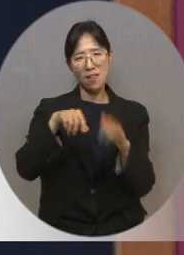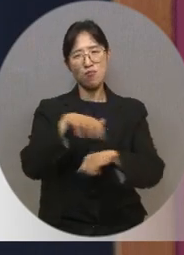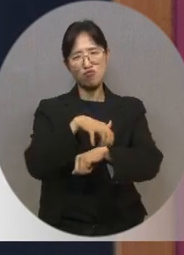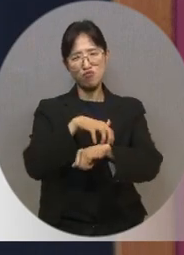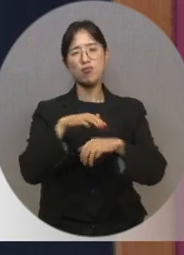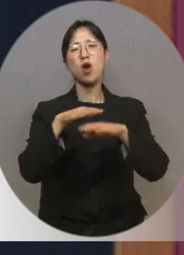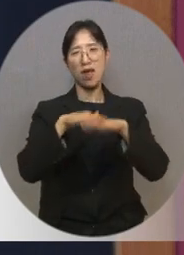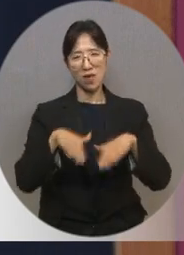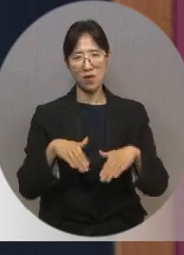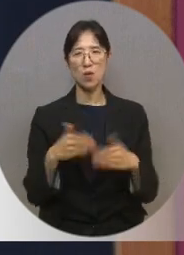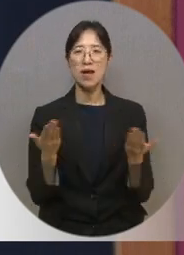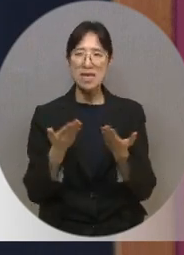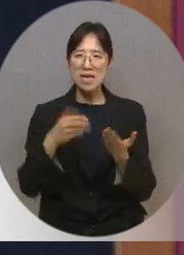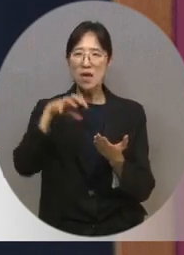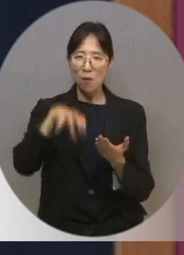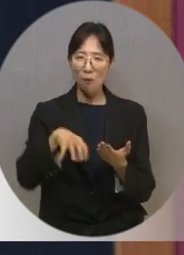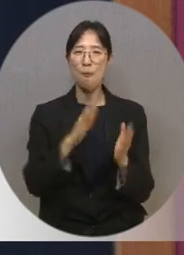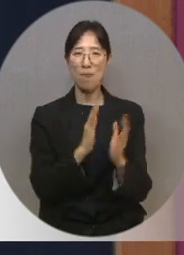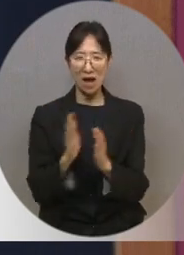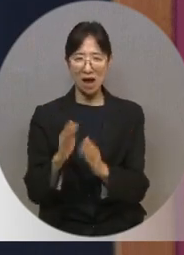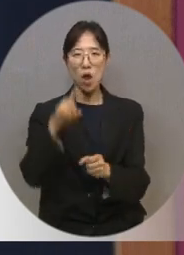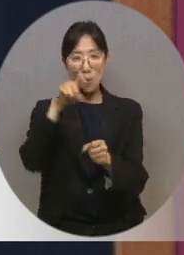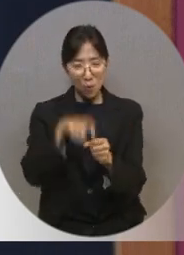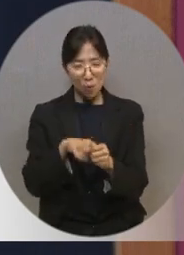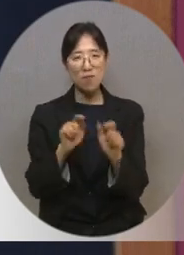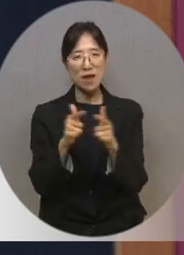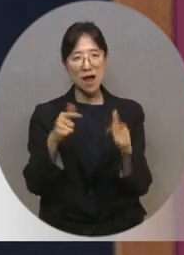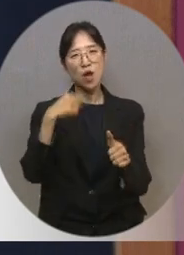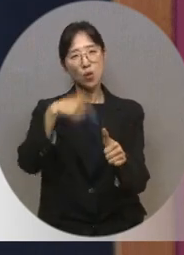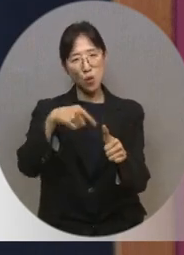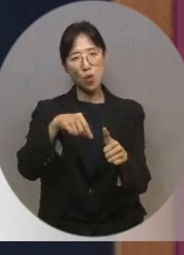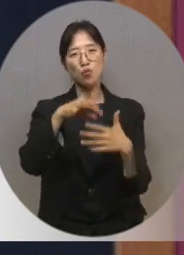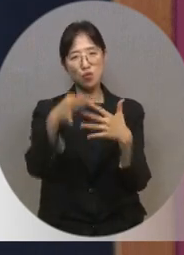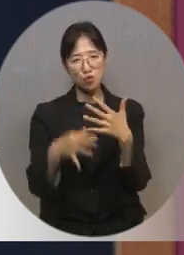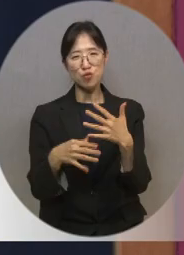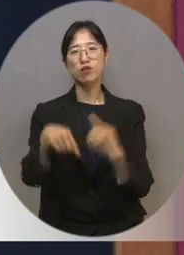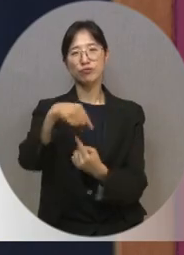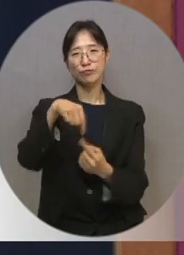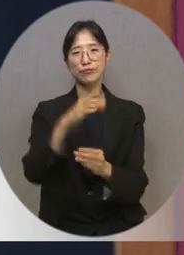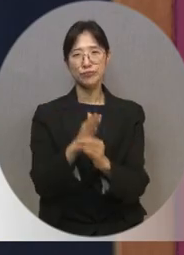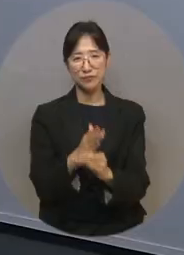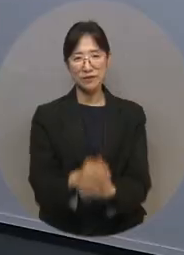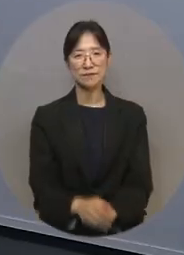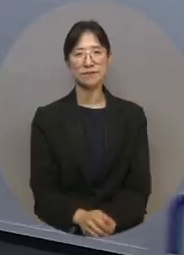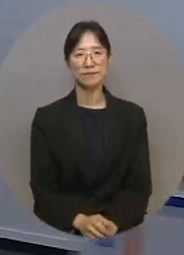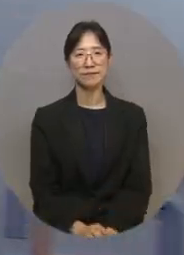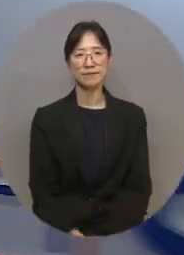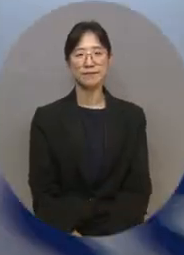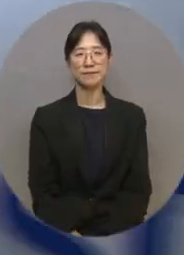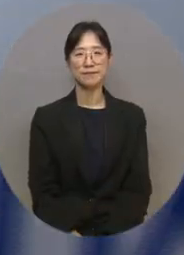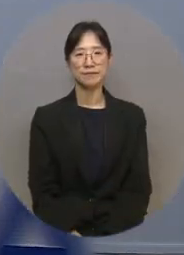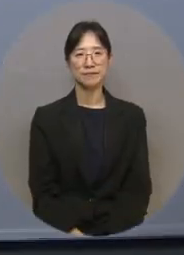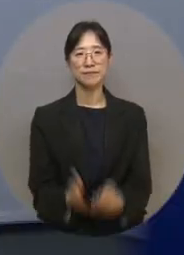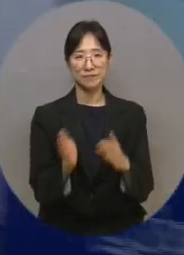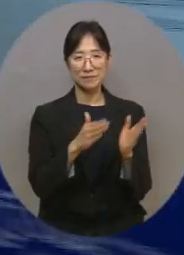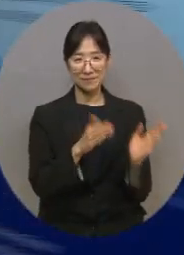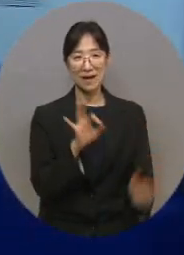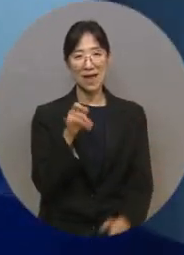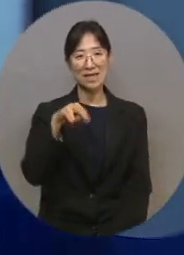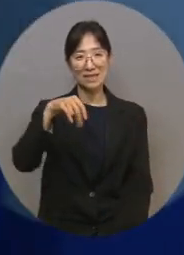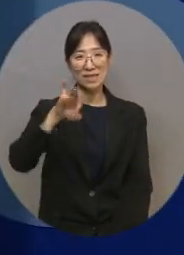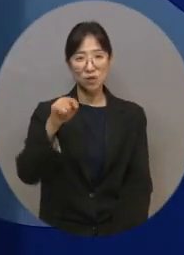해소와 일자리 마련을 목표로 다양한 교육 프로그램을 운영하고 있습니다. 한편